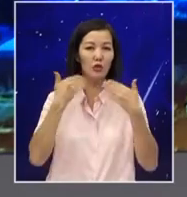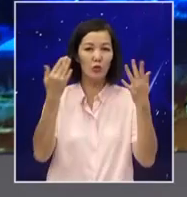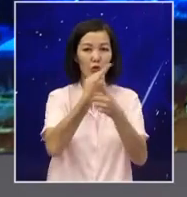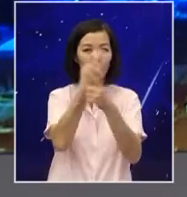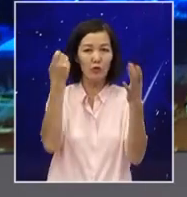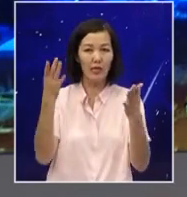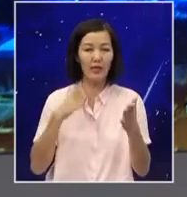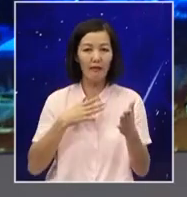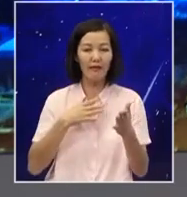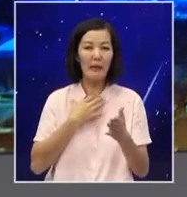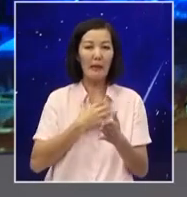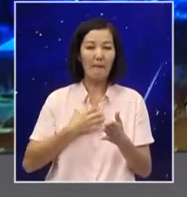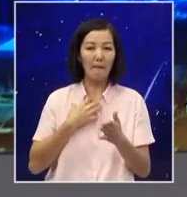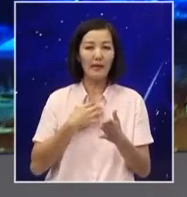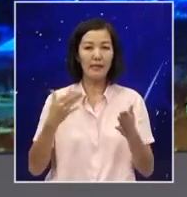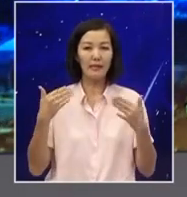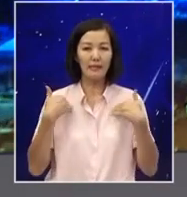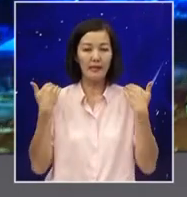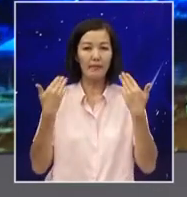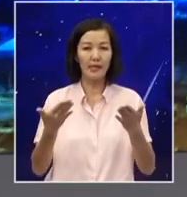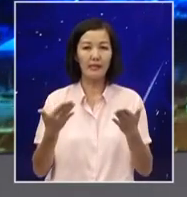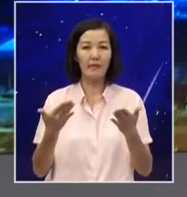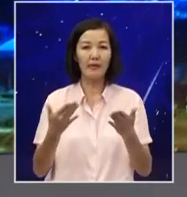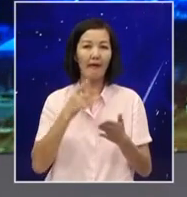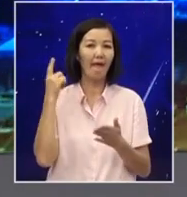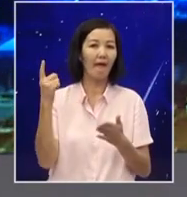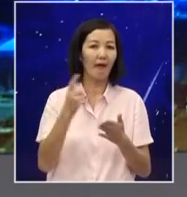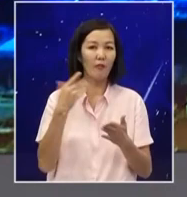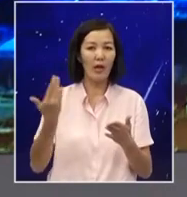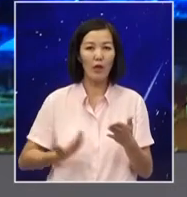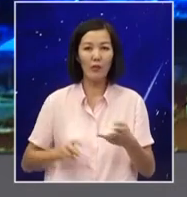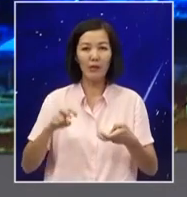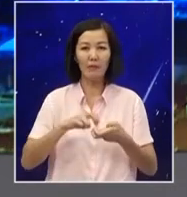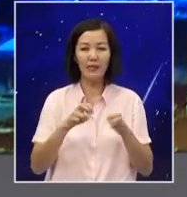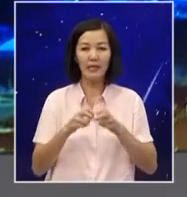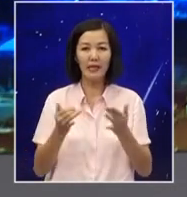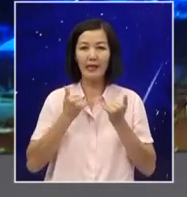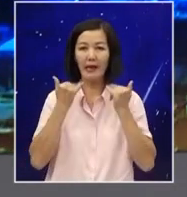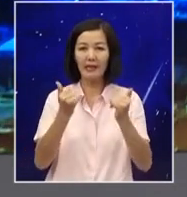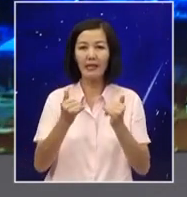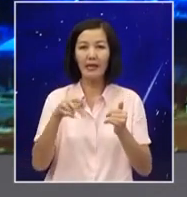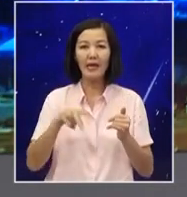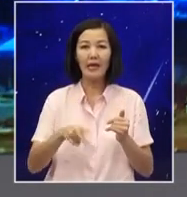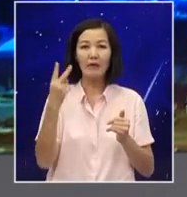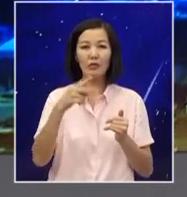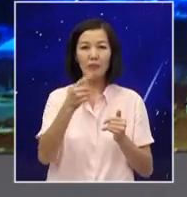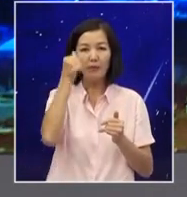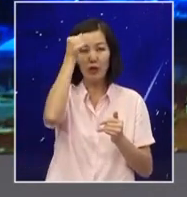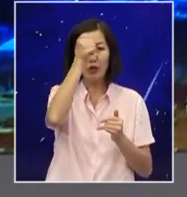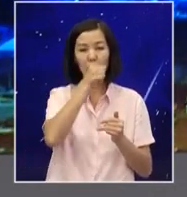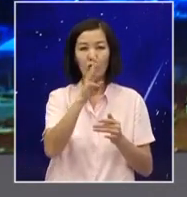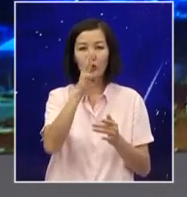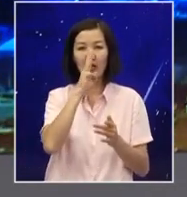Маңызды бастамада президент басымдықты экономикалық және әлеуметтік мәселелерге арнады. Мәселен, 2021 жылы мұғалімдер